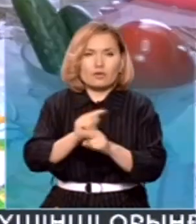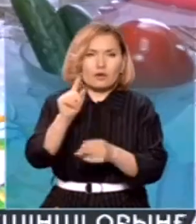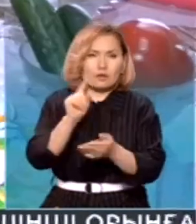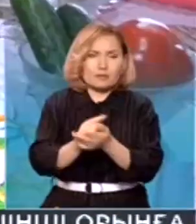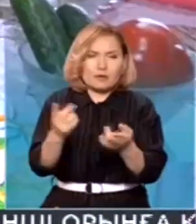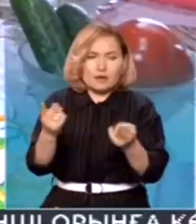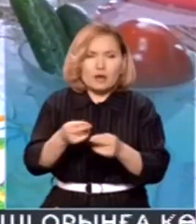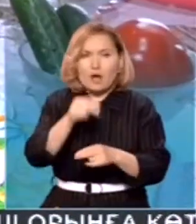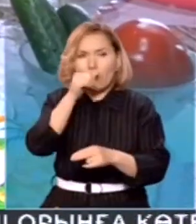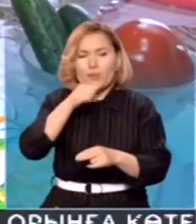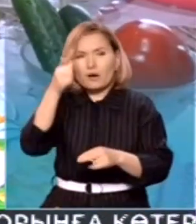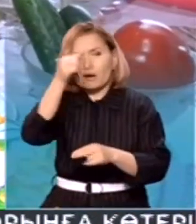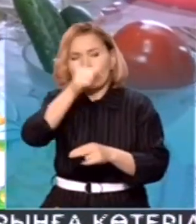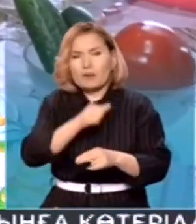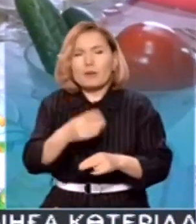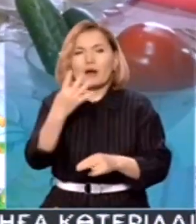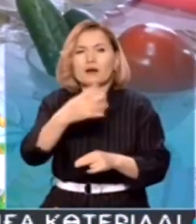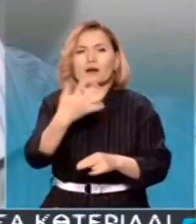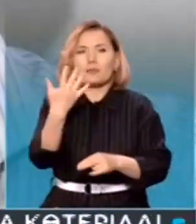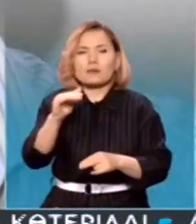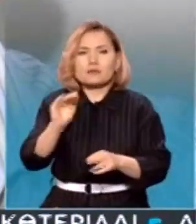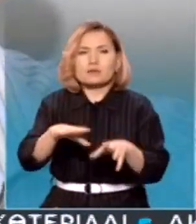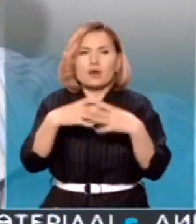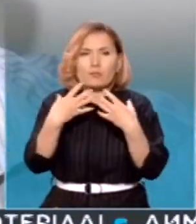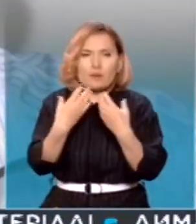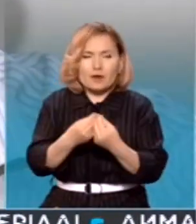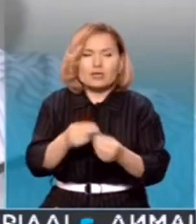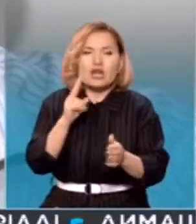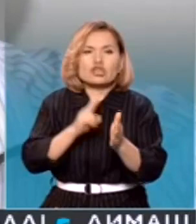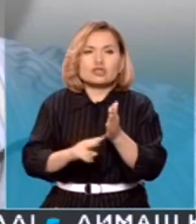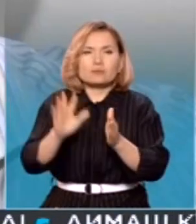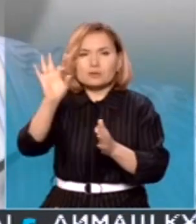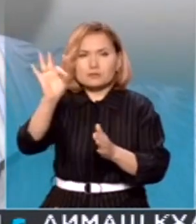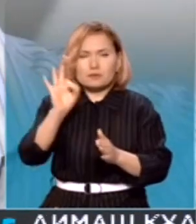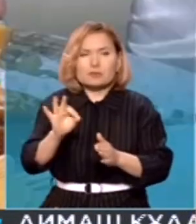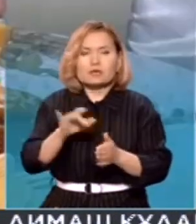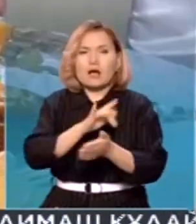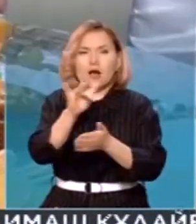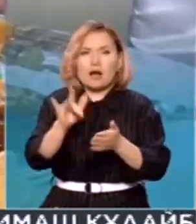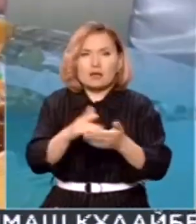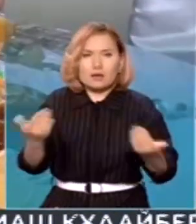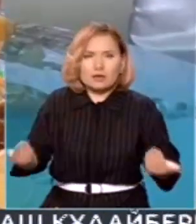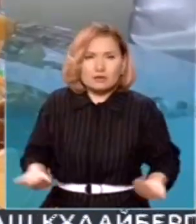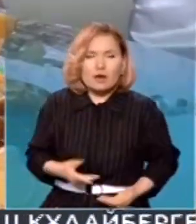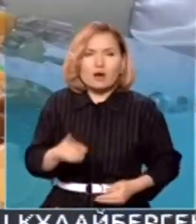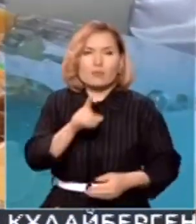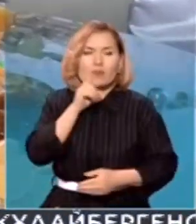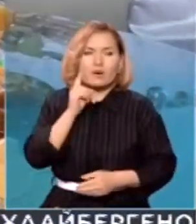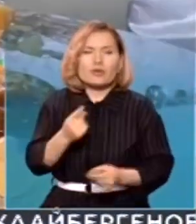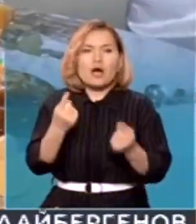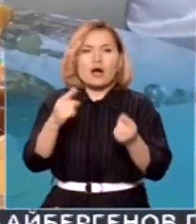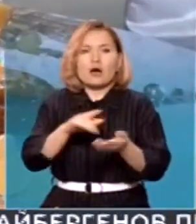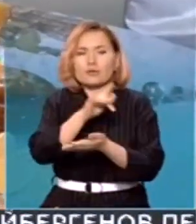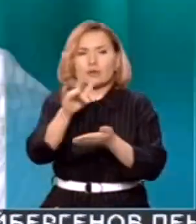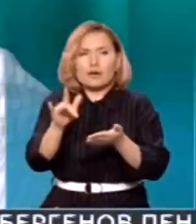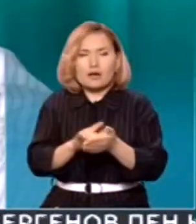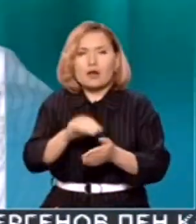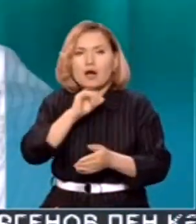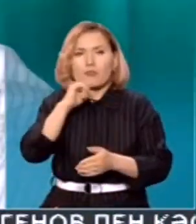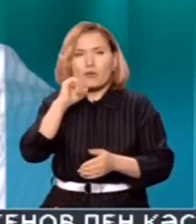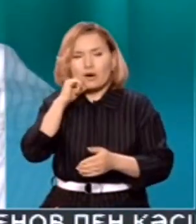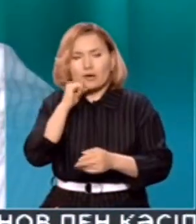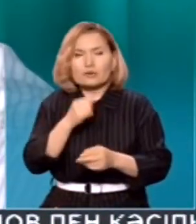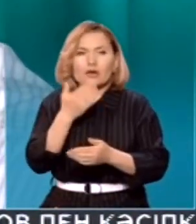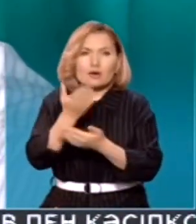деп ойлаймыз. Былтыр ажырасқан 45 мыңнан астам ерлі зайыптының 75% қалалықтардың шаңырағы. Алып шаһарда тақия киген атамен